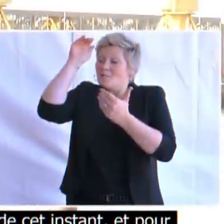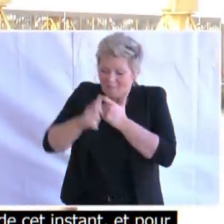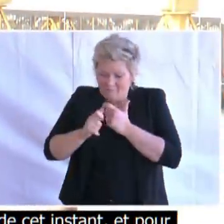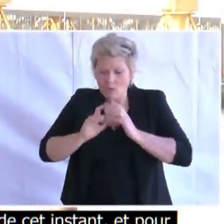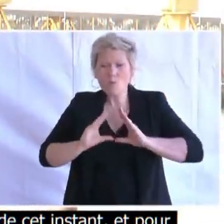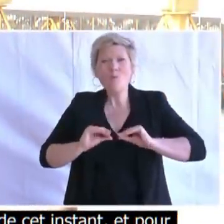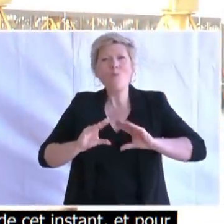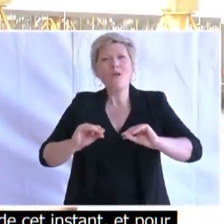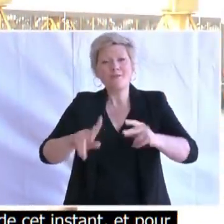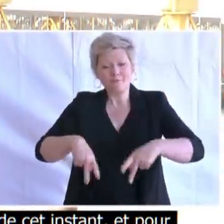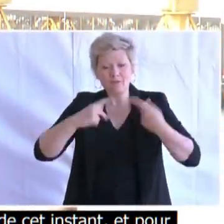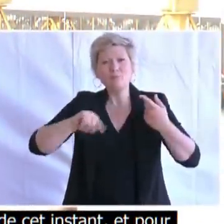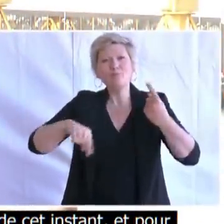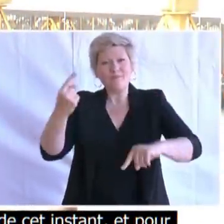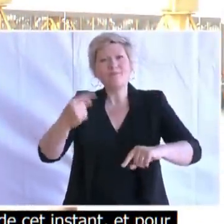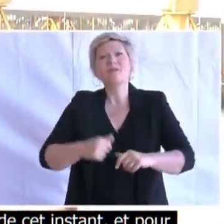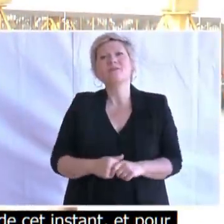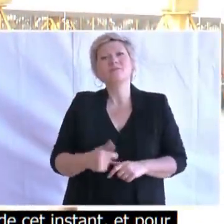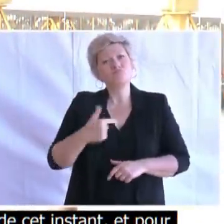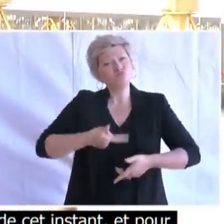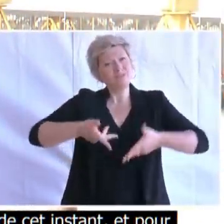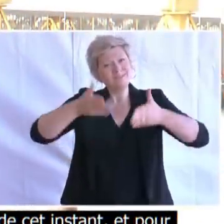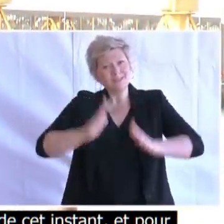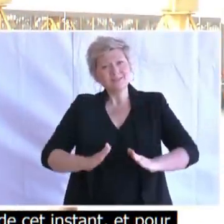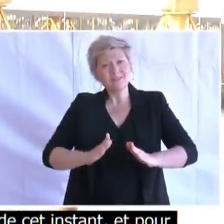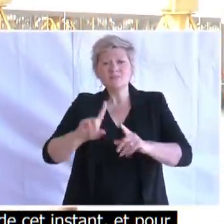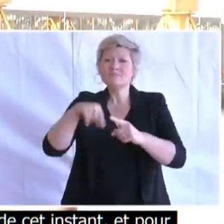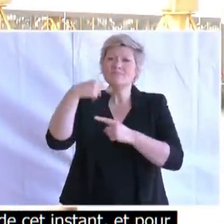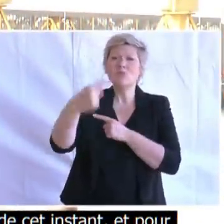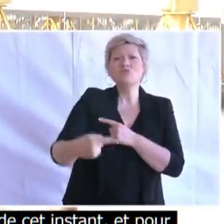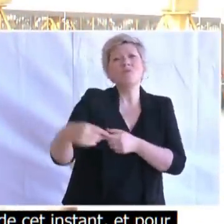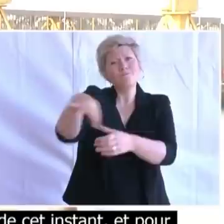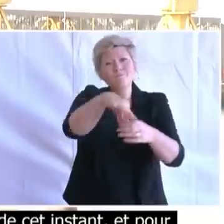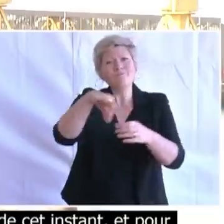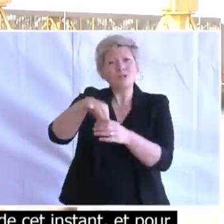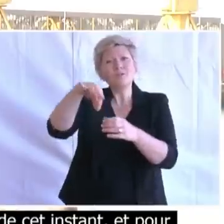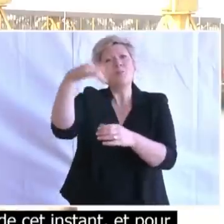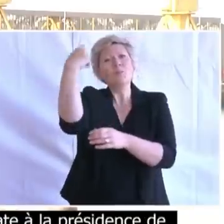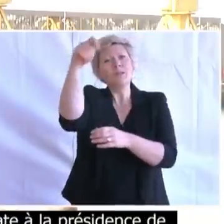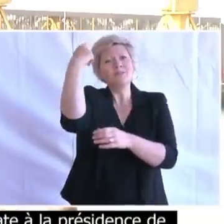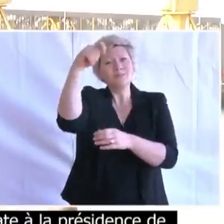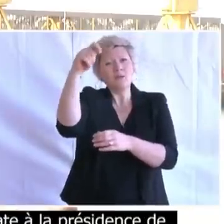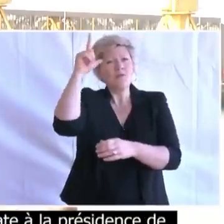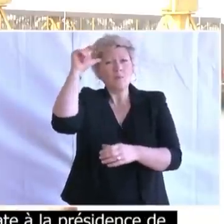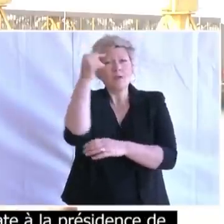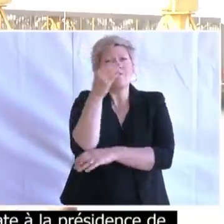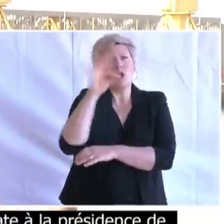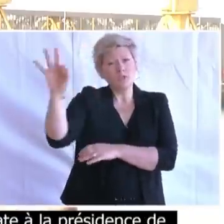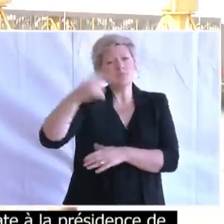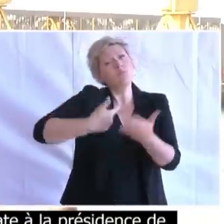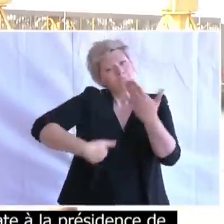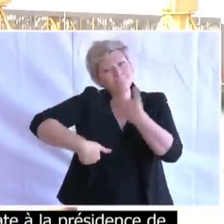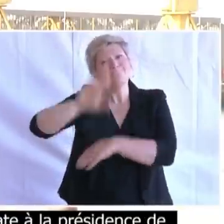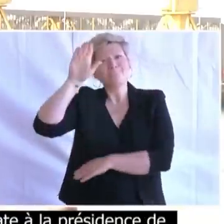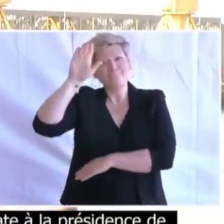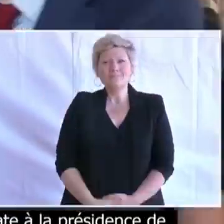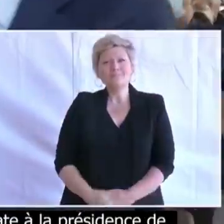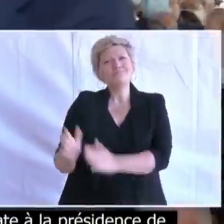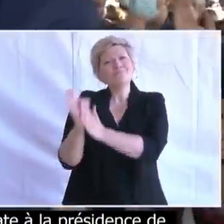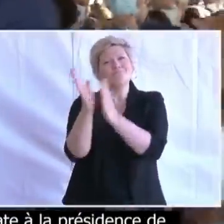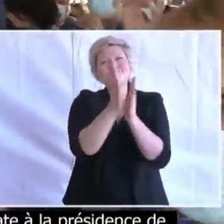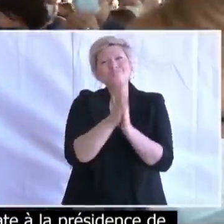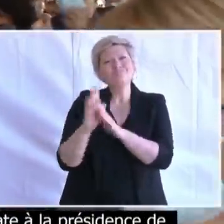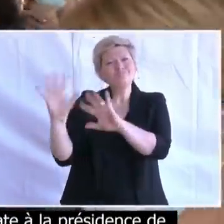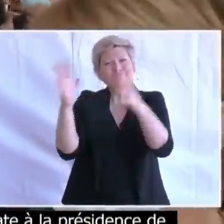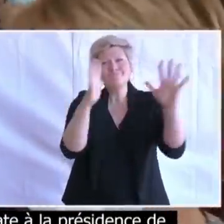j'ai décidé d'être candidate à la présidence de la République française. Incroyable, en direct sur la chaîne de Jean Massier sur Twitch,